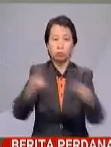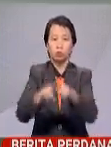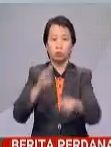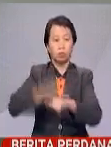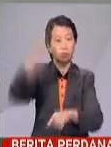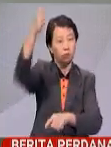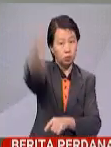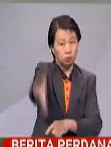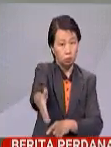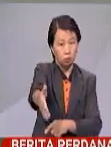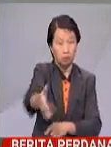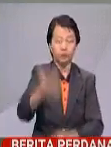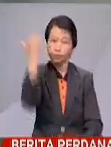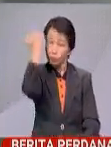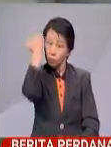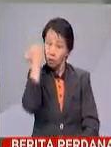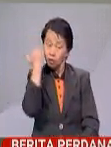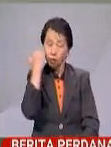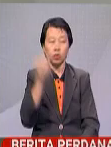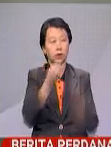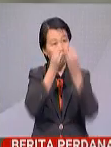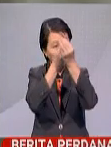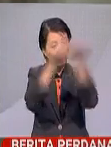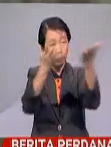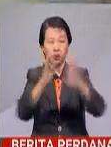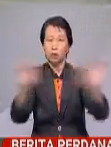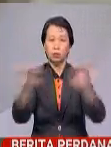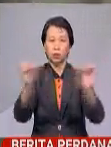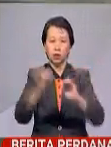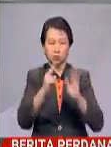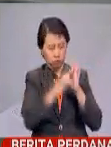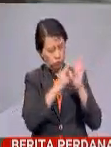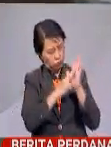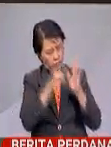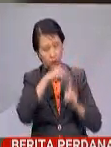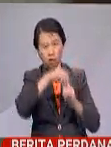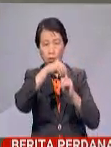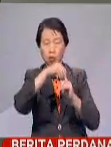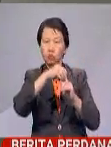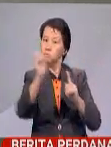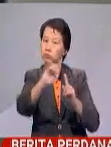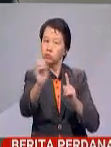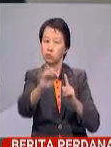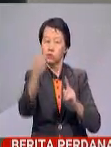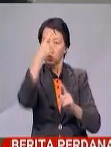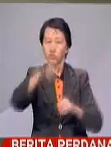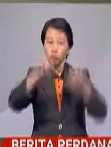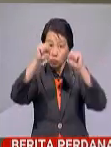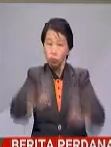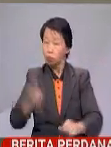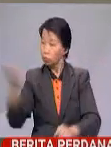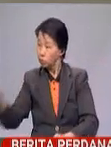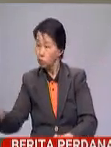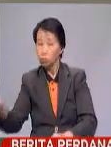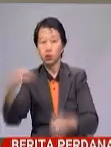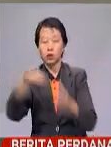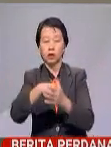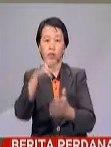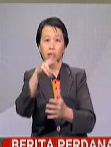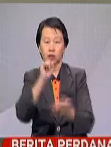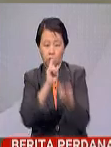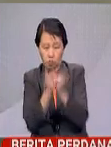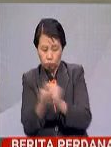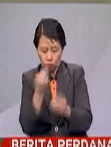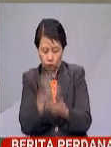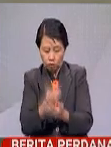masa hadapan. Mahkamah juga dimaklumkan bahawa tiada peruntukan khusus di bawah undang-undang untuk membolehkan tertuduh dalam kes